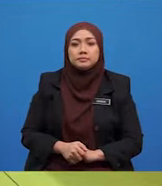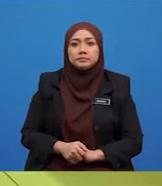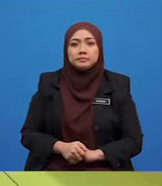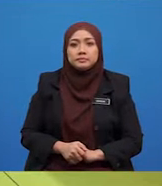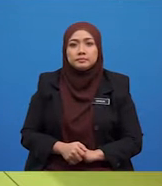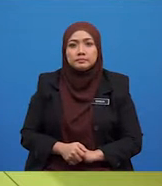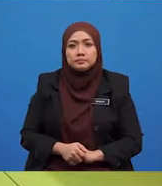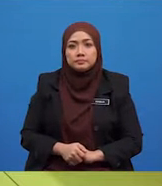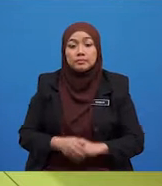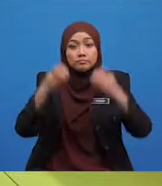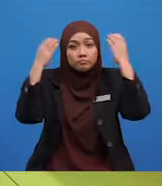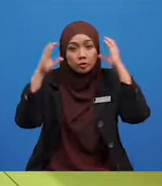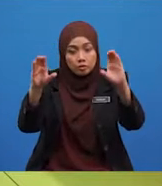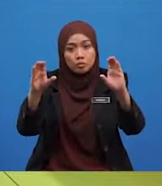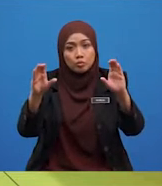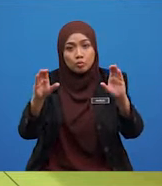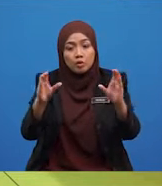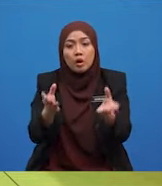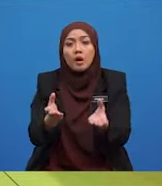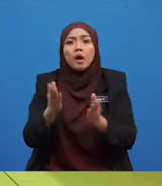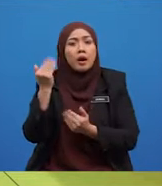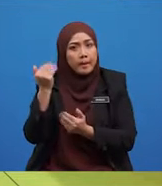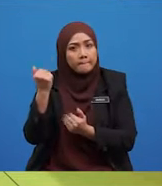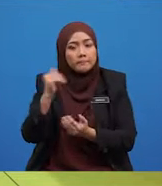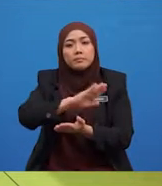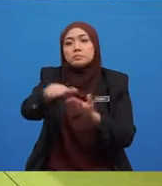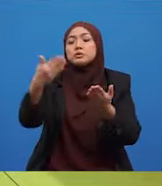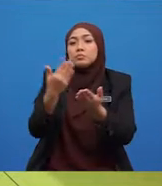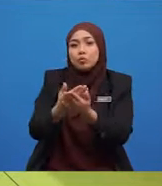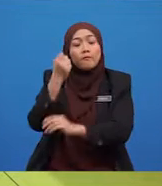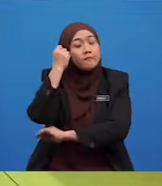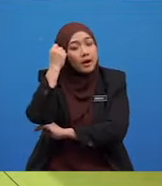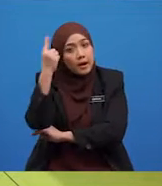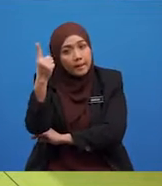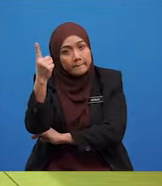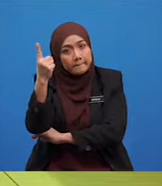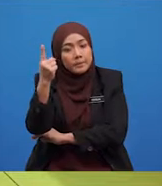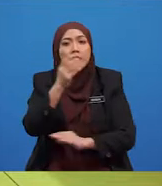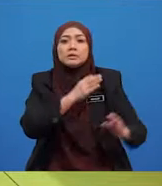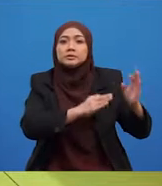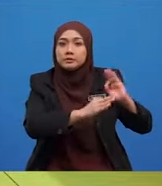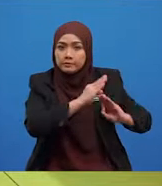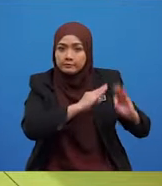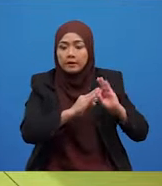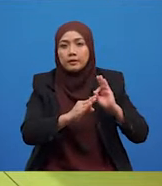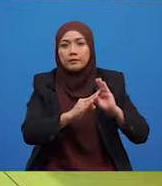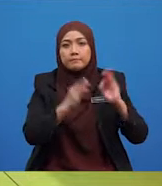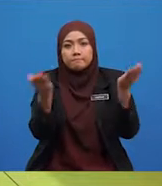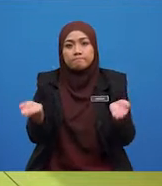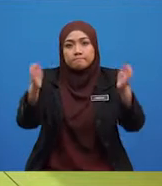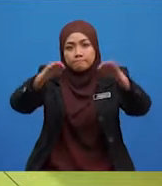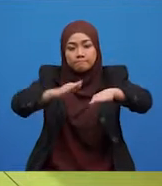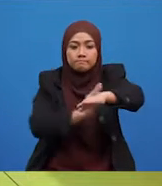Baiklah, Cikgu Izzy harap anda semua telah memahami sifat-sifat simetri